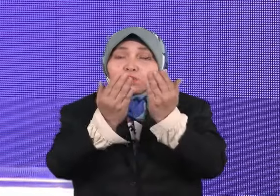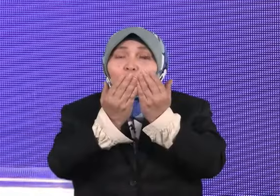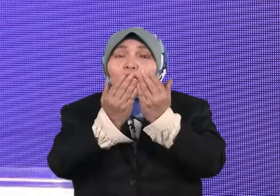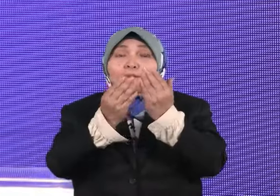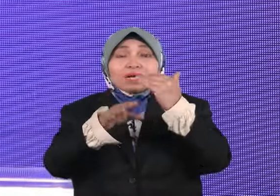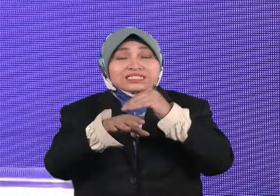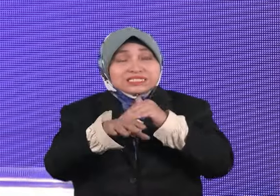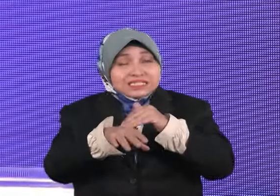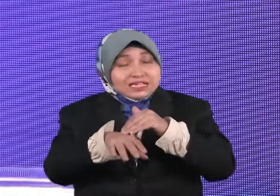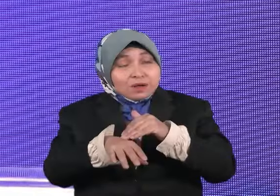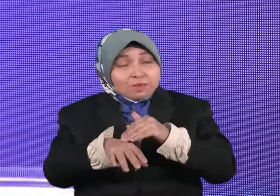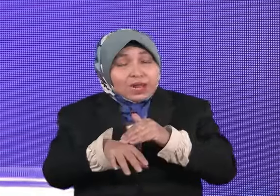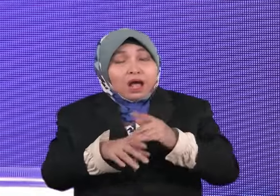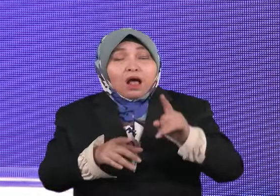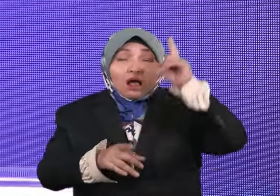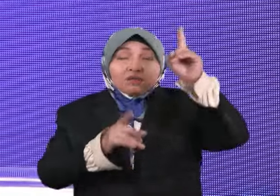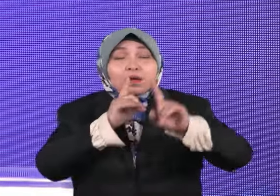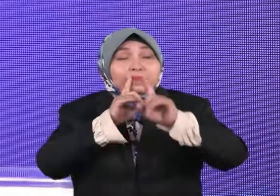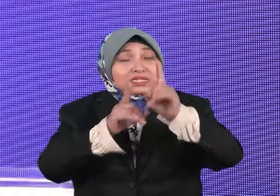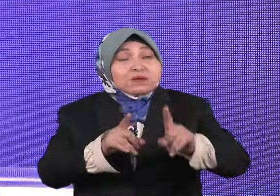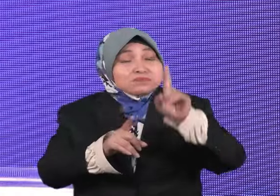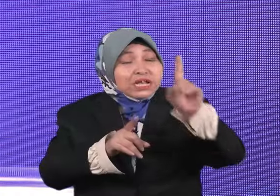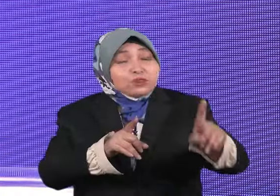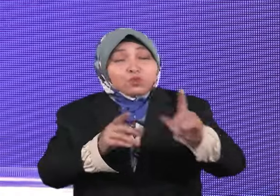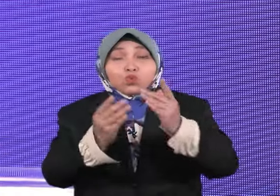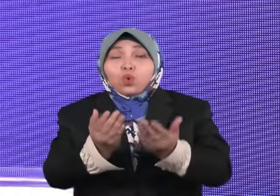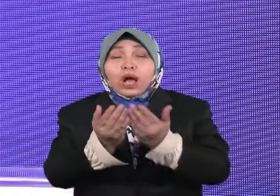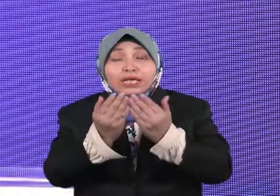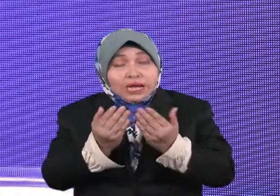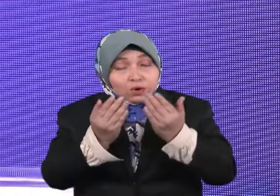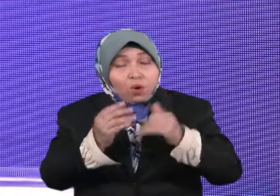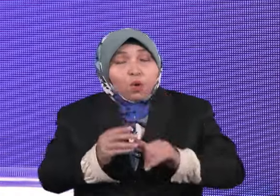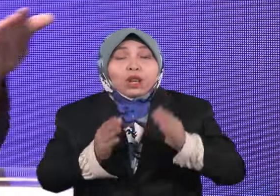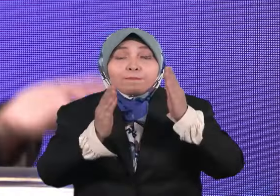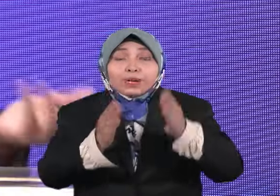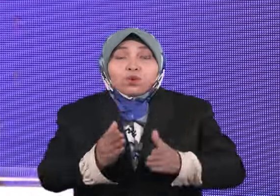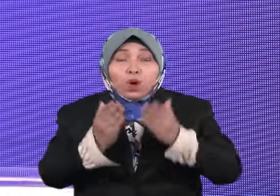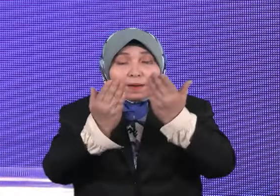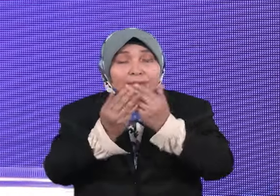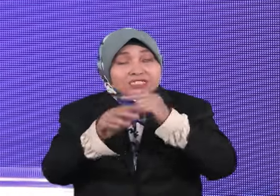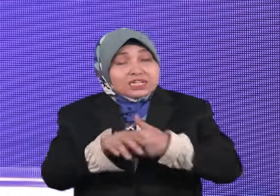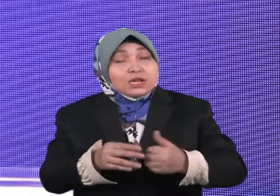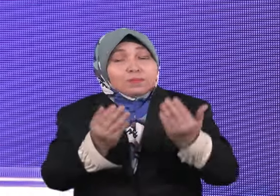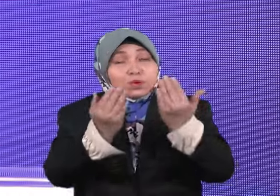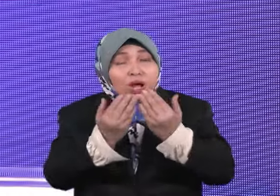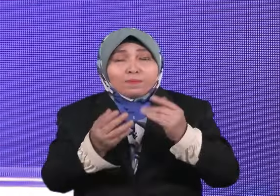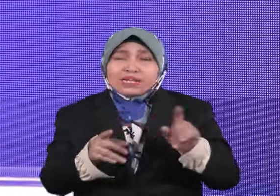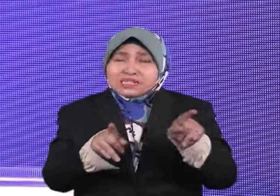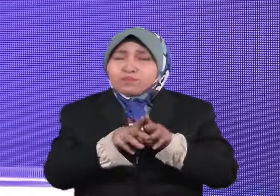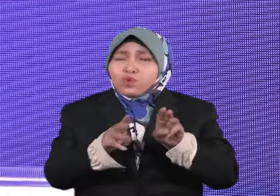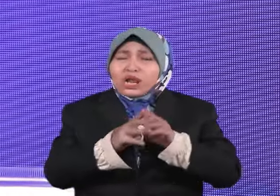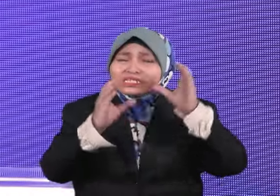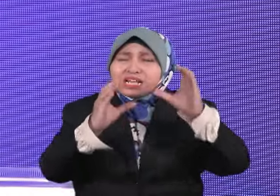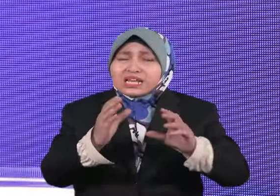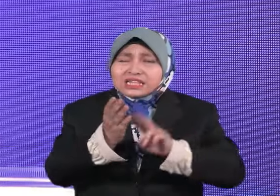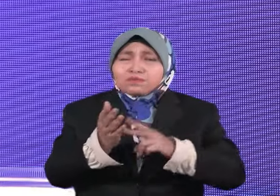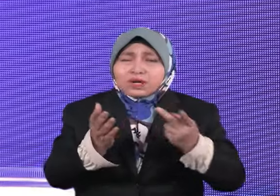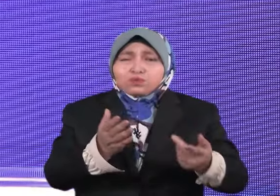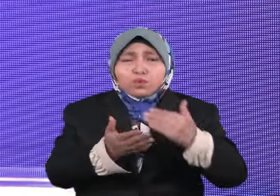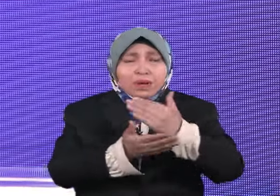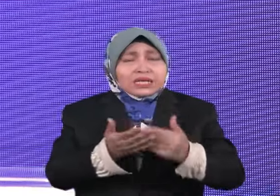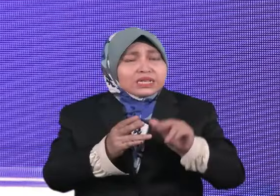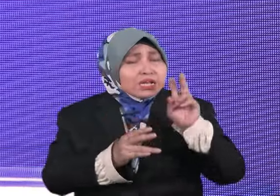ketika, ataupun Allah menjawab satu doa yang didoa oleh pendoa ketika dia berdoa. Ha, lebih kurang begitu dia punya cara terjemahan bagi bahagian kedua